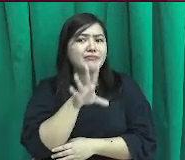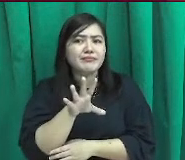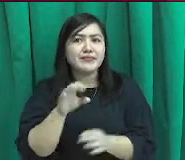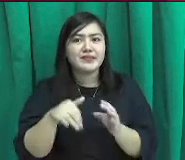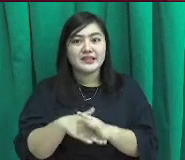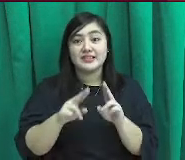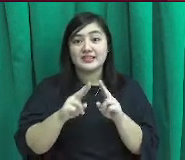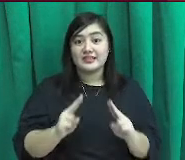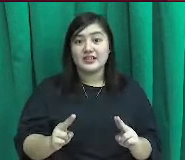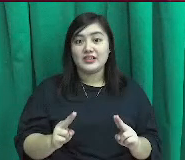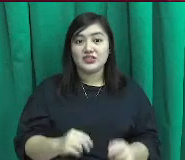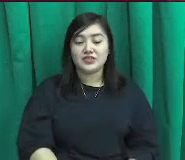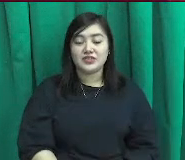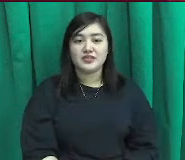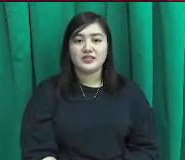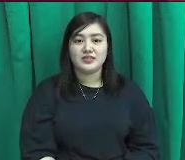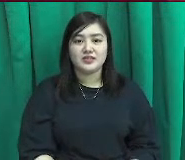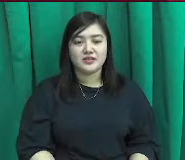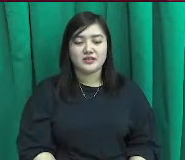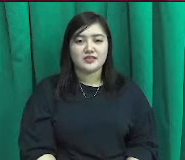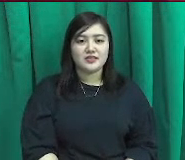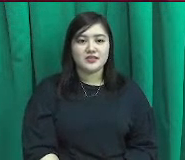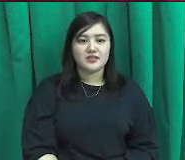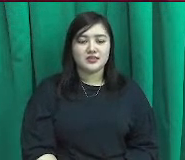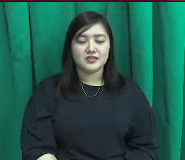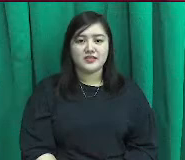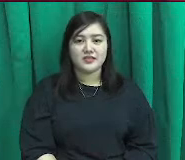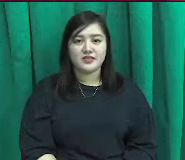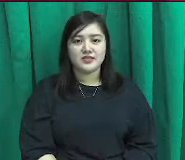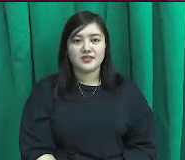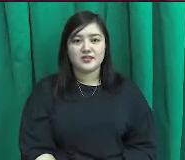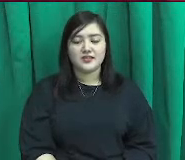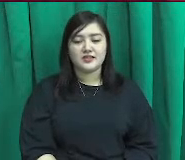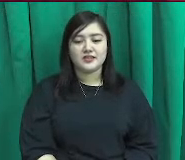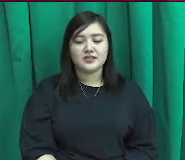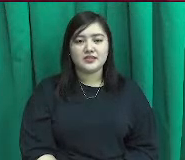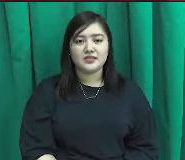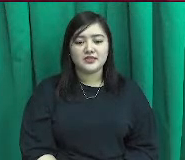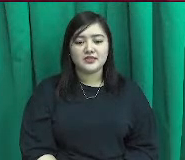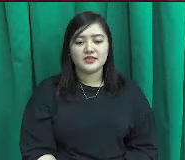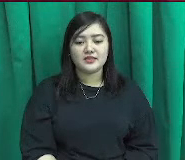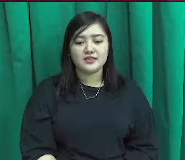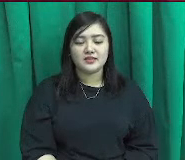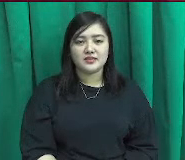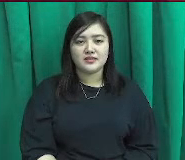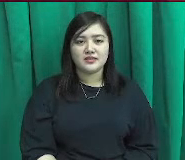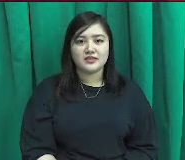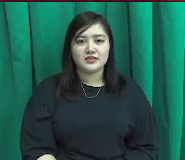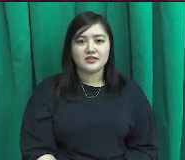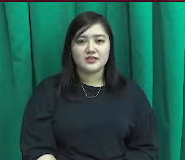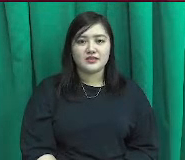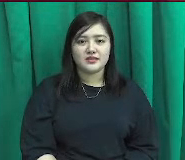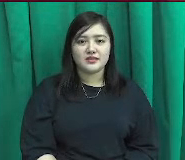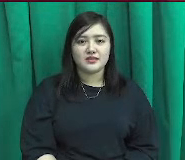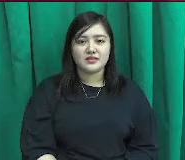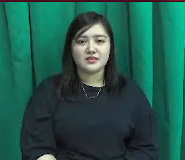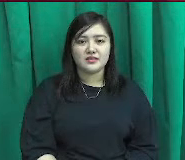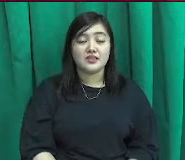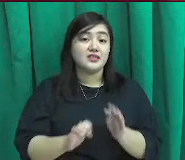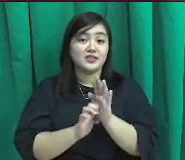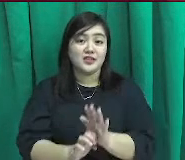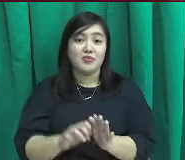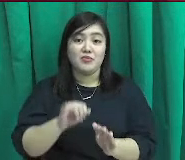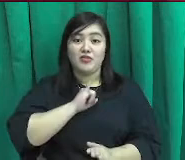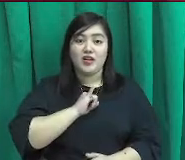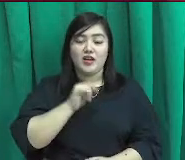ko sa'yo? Anong dapat mong gawin? You see? Yeah. Bakit nag-make face ka sa nanay mo? Bakit ang tagal mo sumunod sa instruction ko?